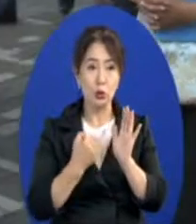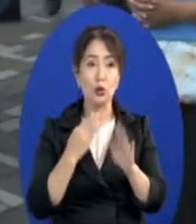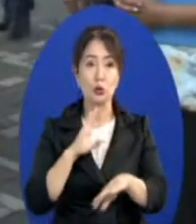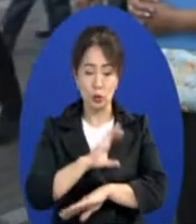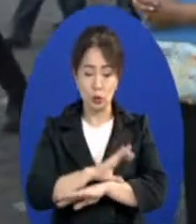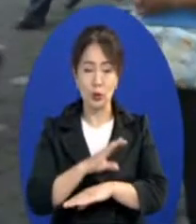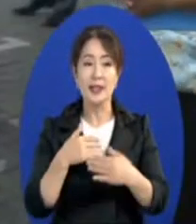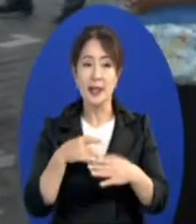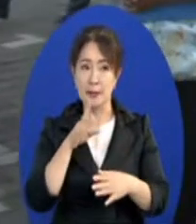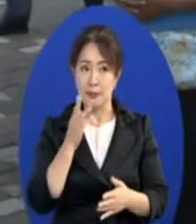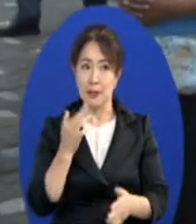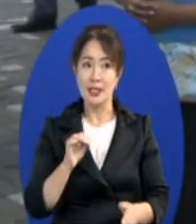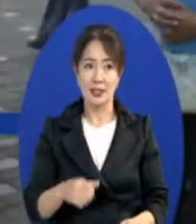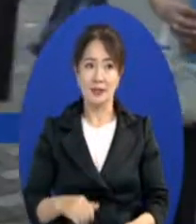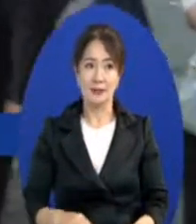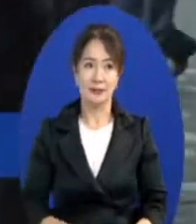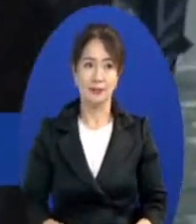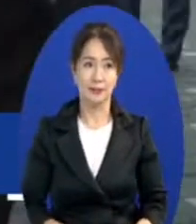юм.